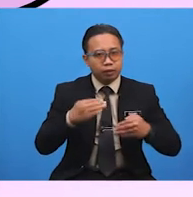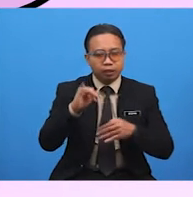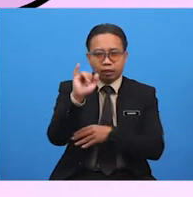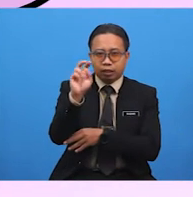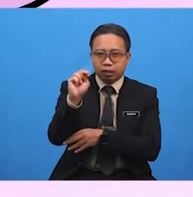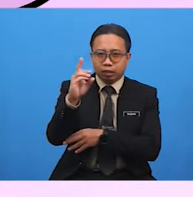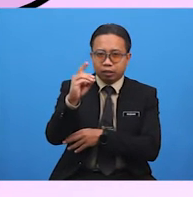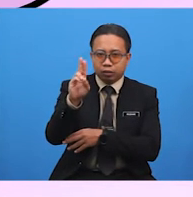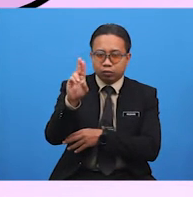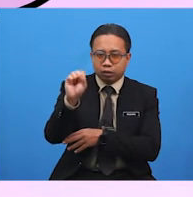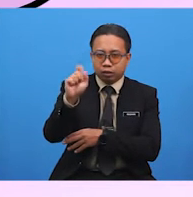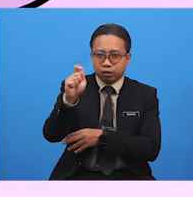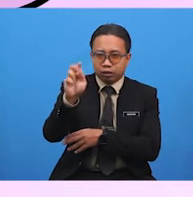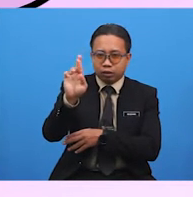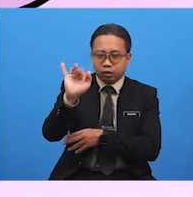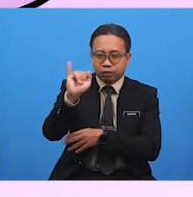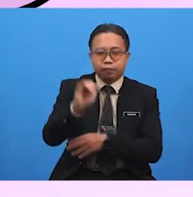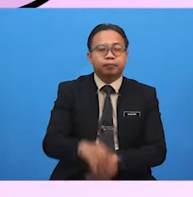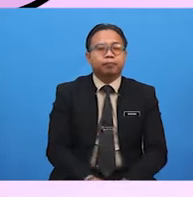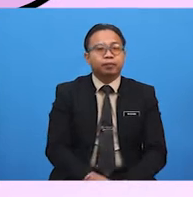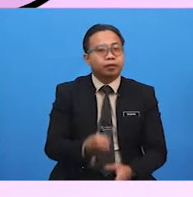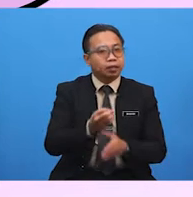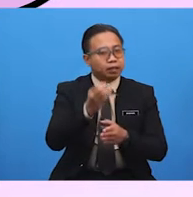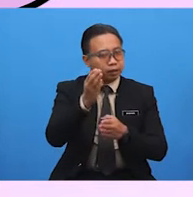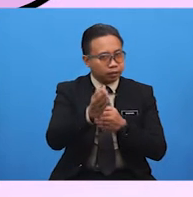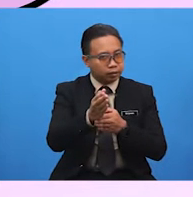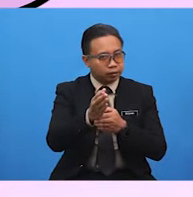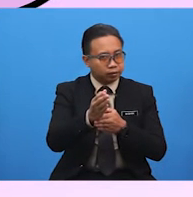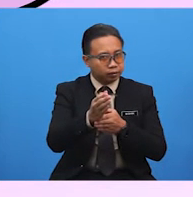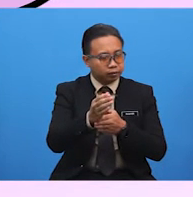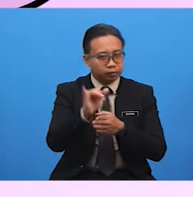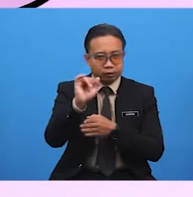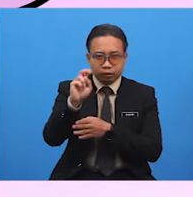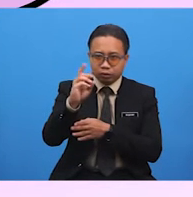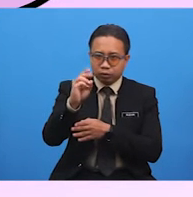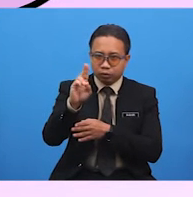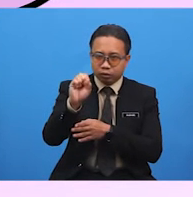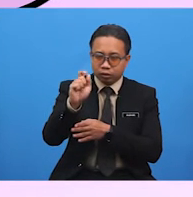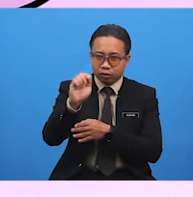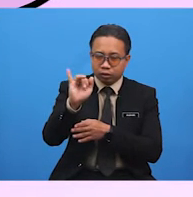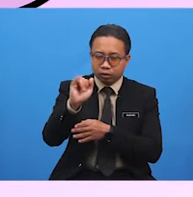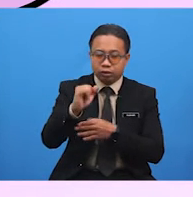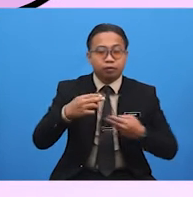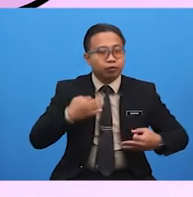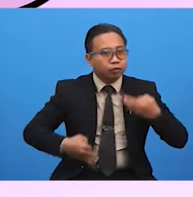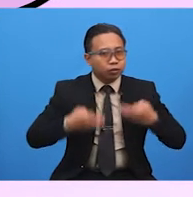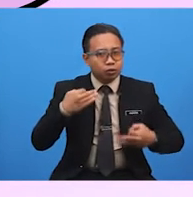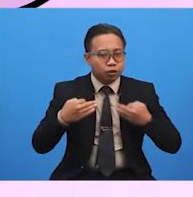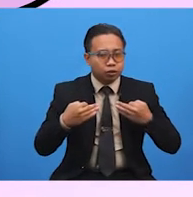bidang industri. Antara contoh ilustrasi industri ialah fashion,